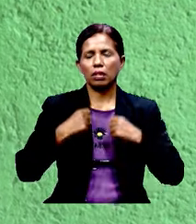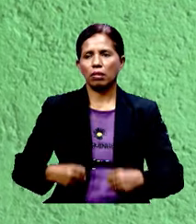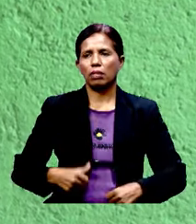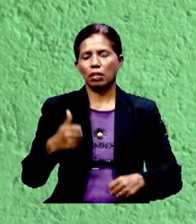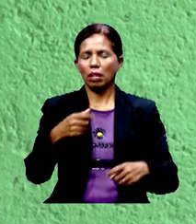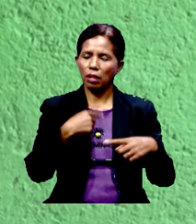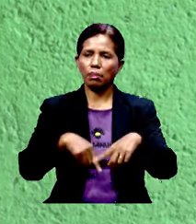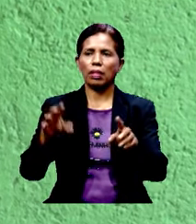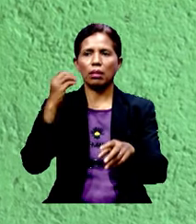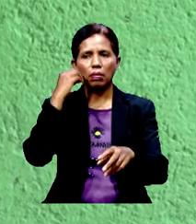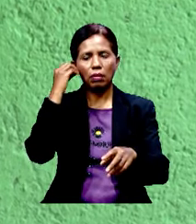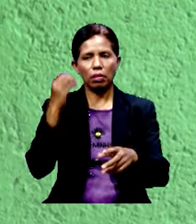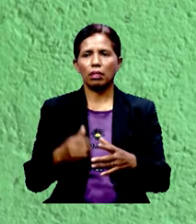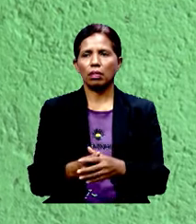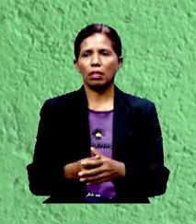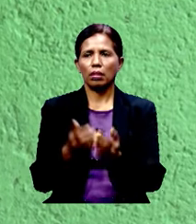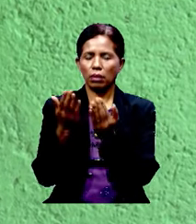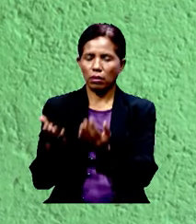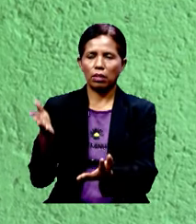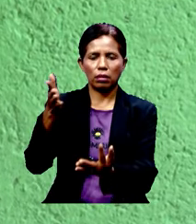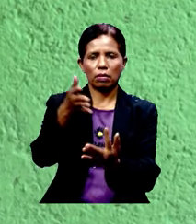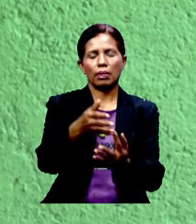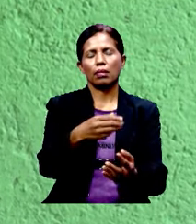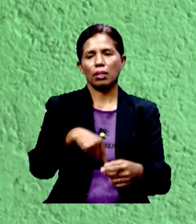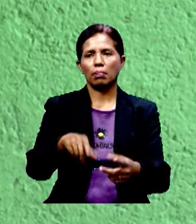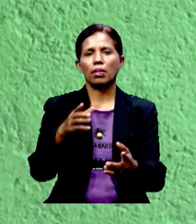teng karuka prasai berita toran liun teng tama